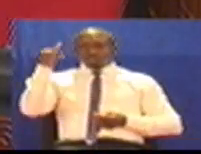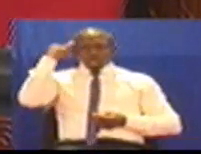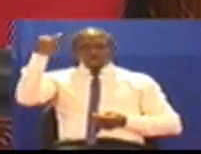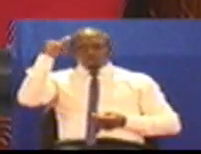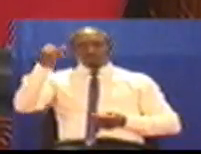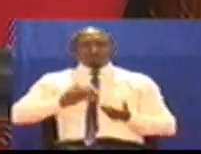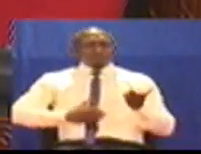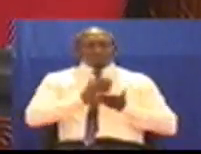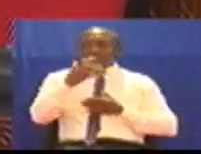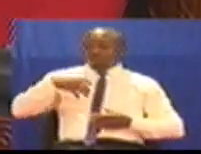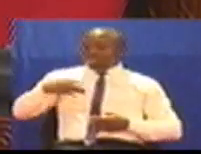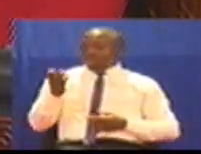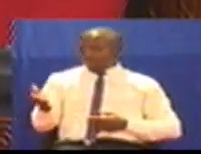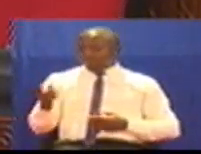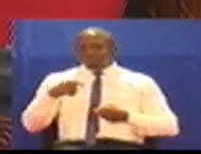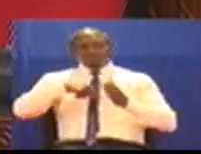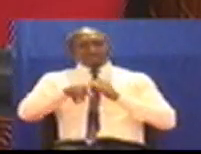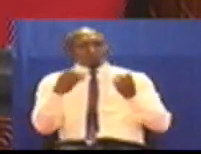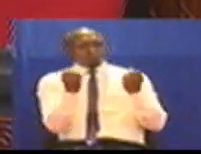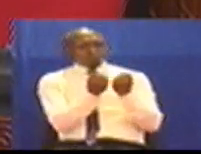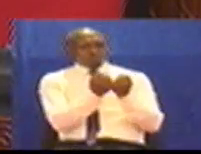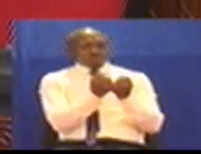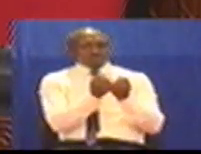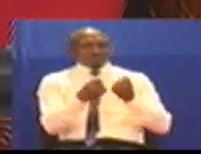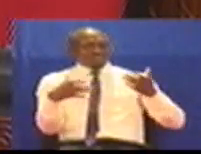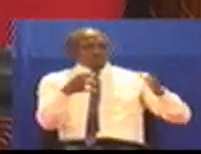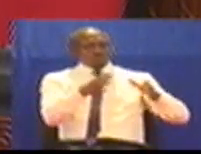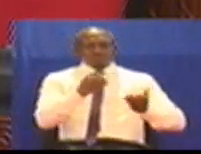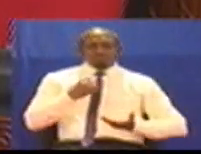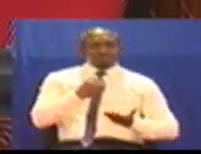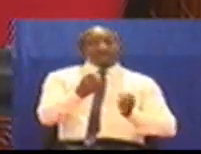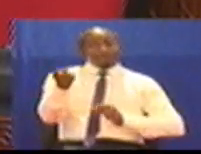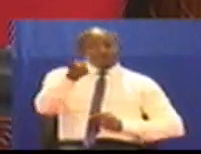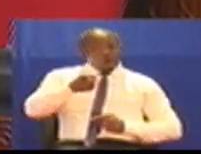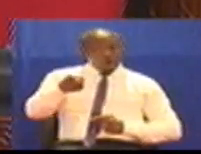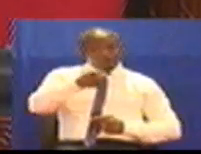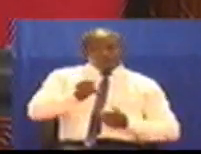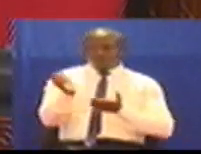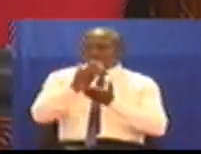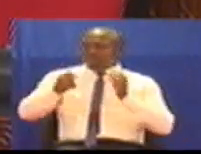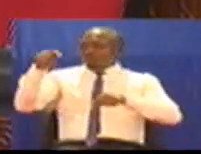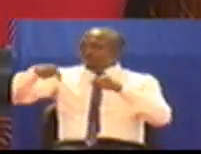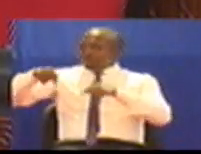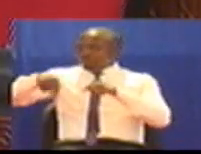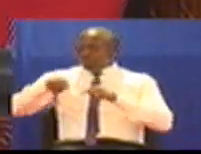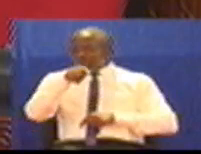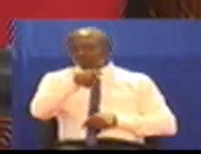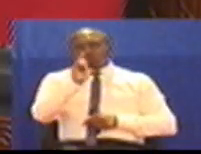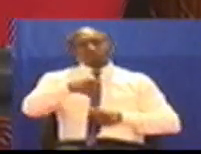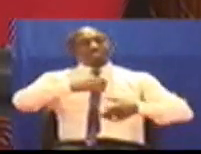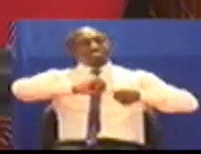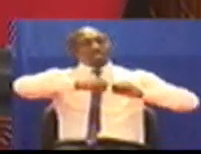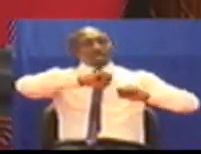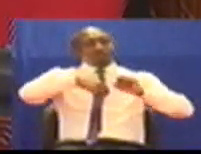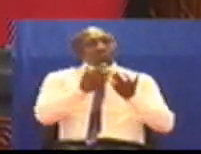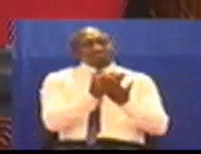kupitia wizara hii kwamba katika uundaji na utoaji wa mikopo hii ya 2% kwa upande wa walemavu, ziko changamoto zingine